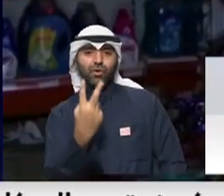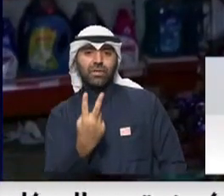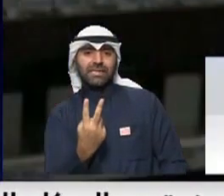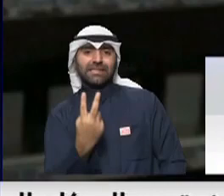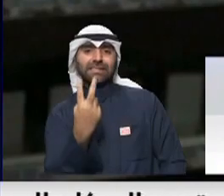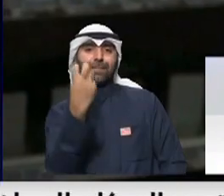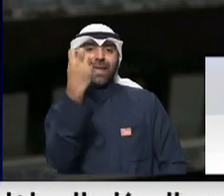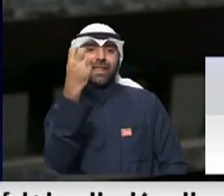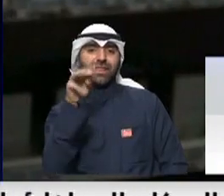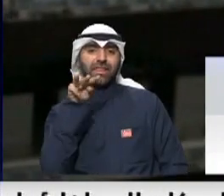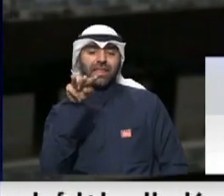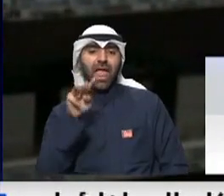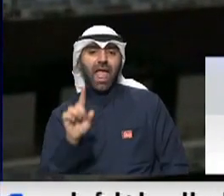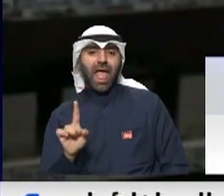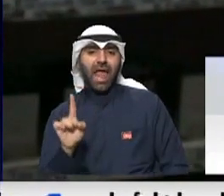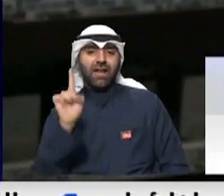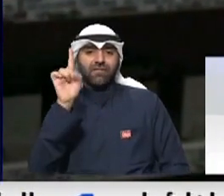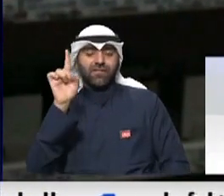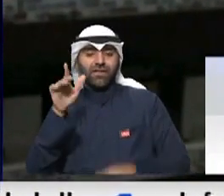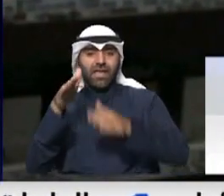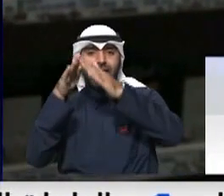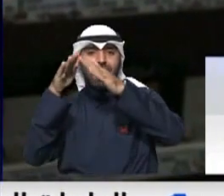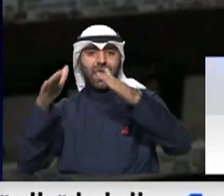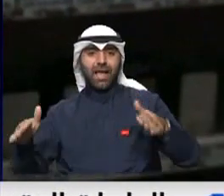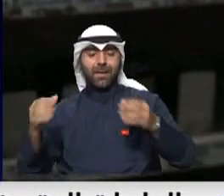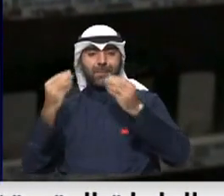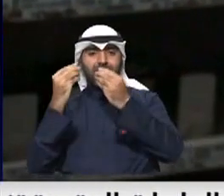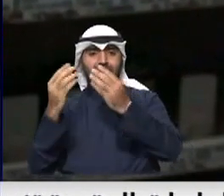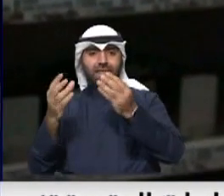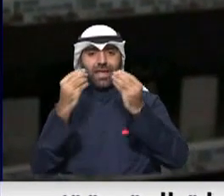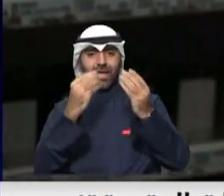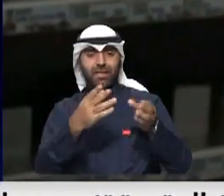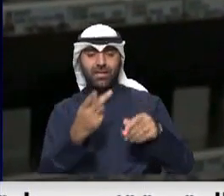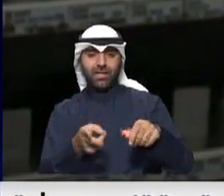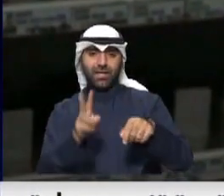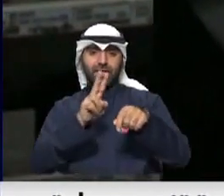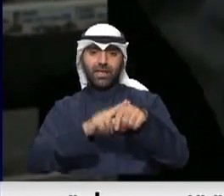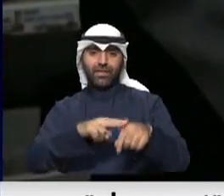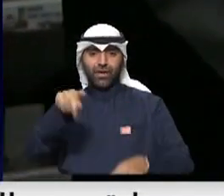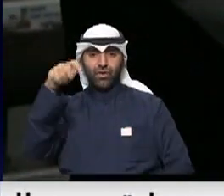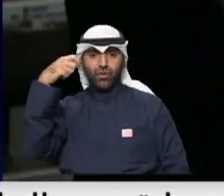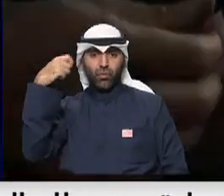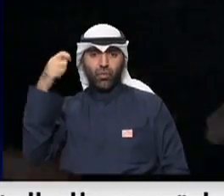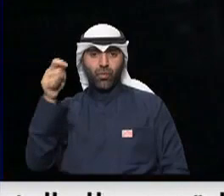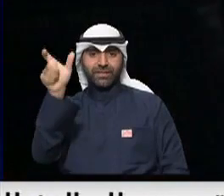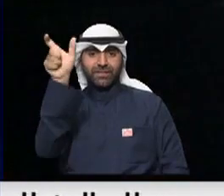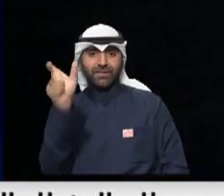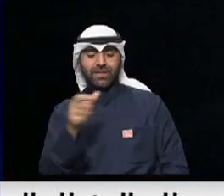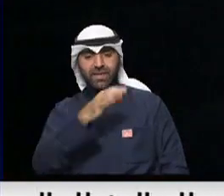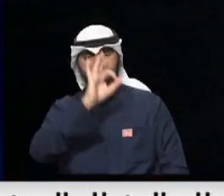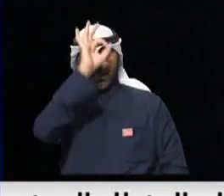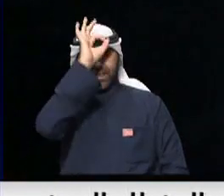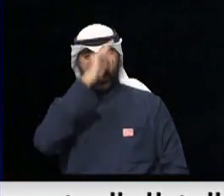الداخلية أعلنت في آخر تصريح له أن عمليات البحث والإنقاذ انتهت